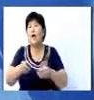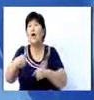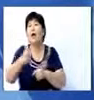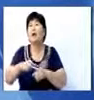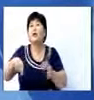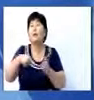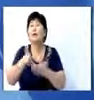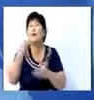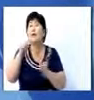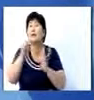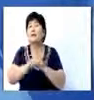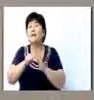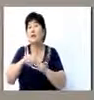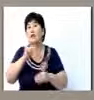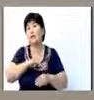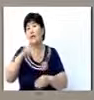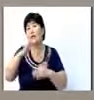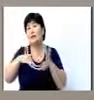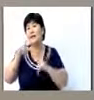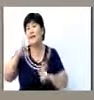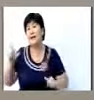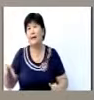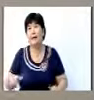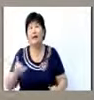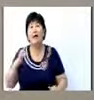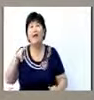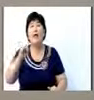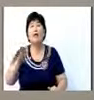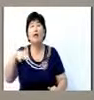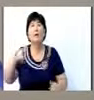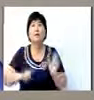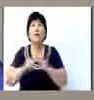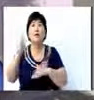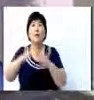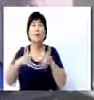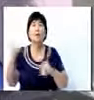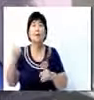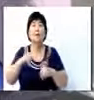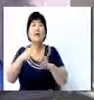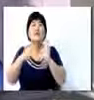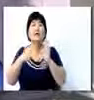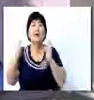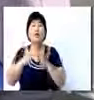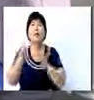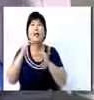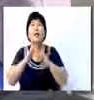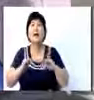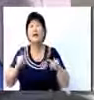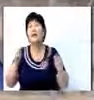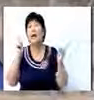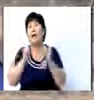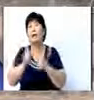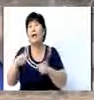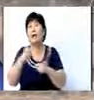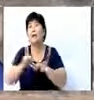проинспектировал качество работы строителей на левобережье кипит стройка строится первые 18 домов в детский сад на встрече